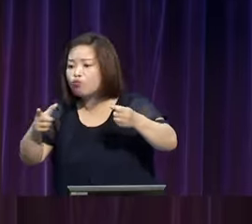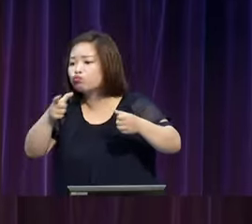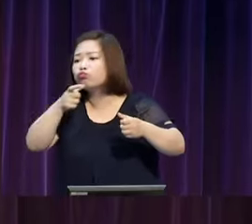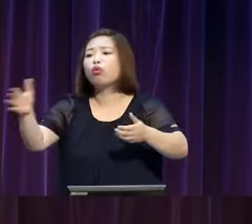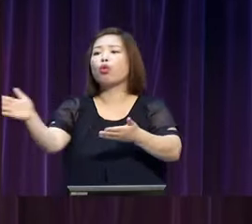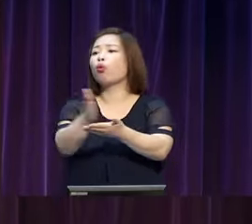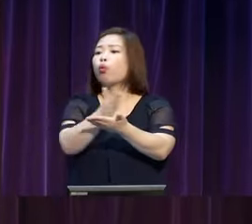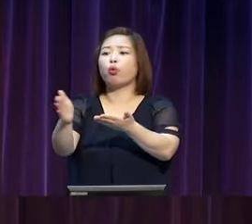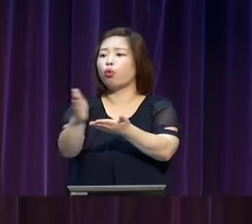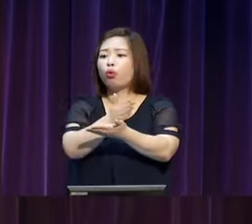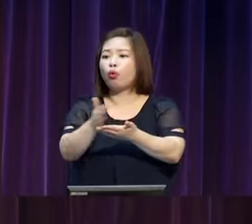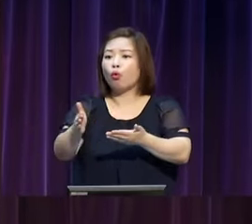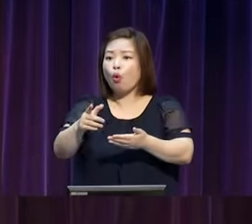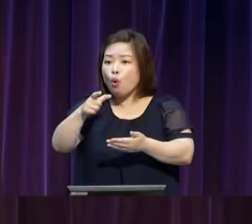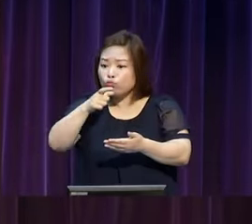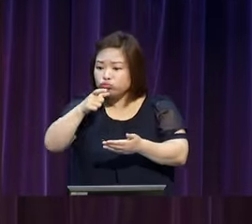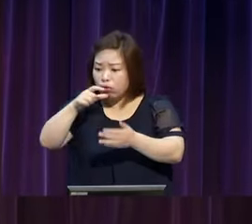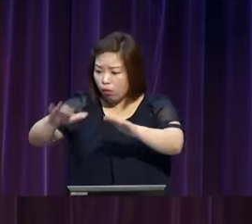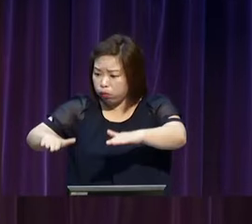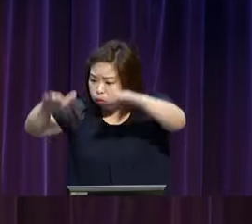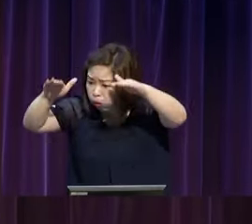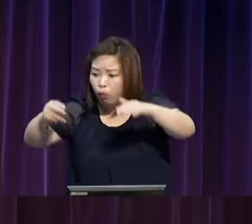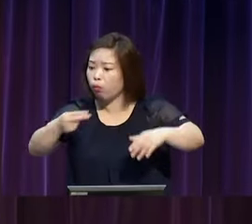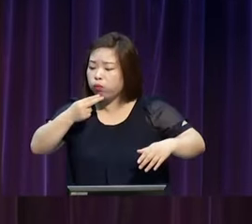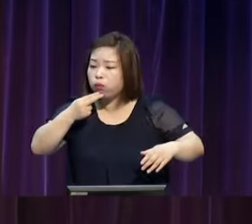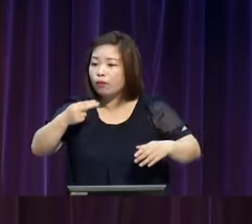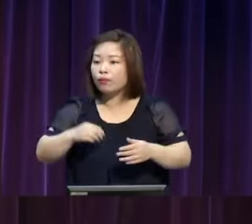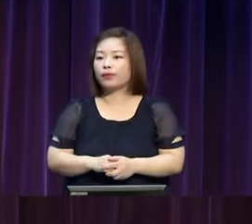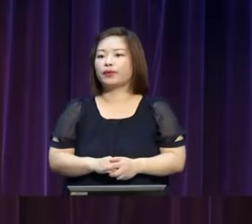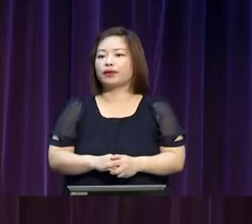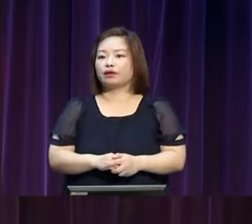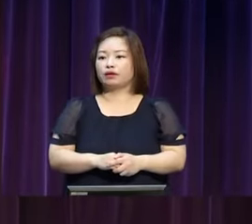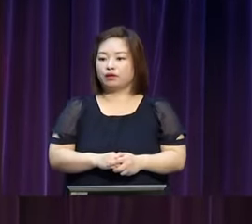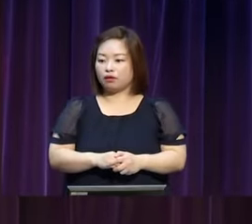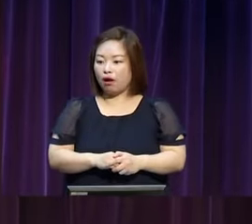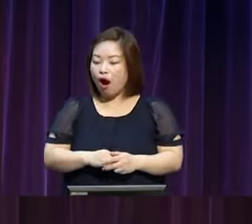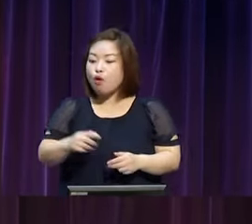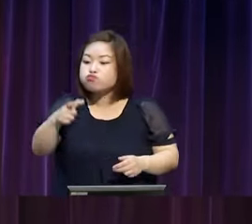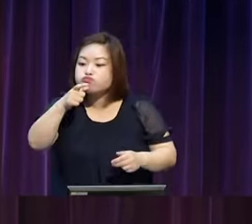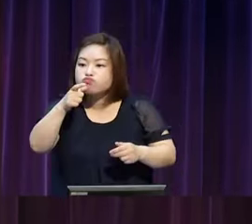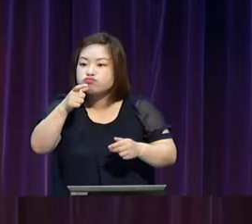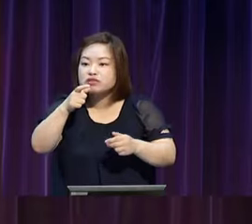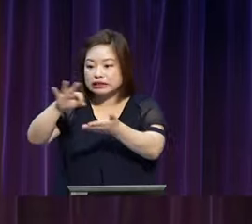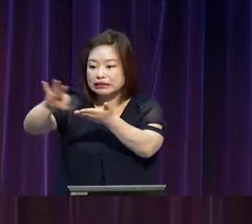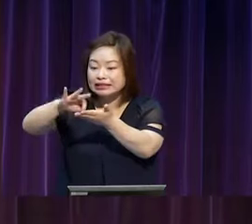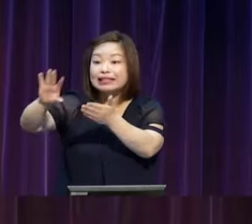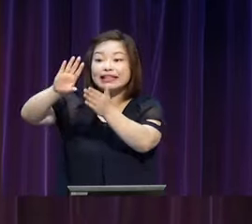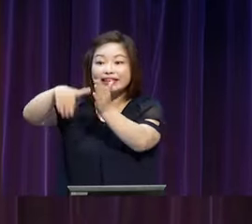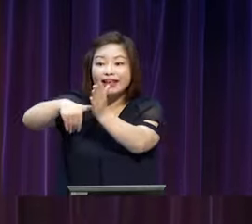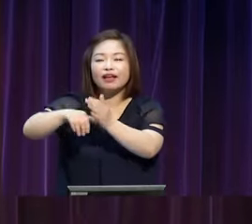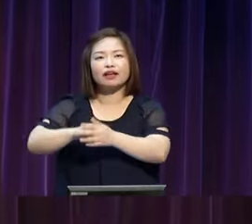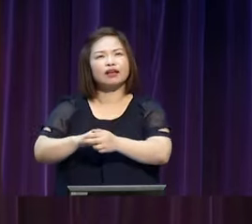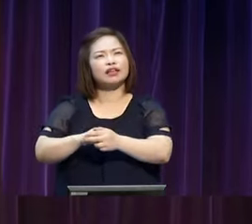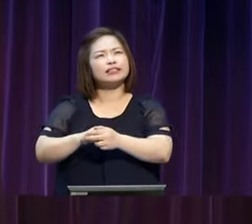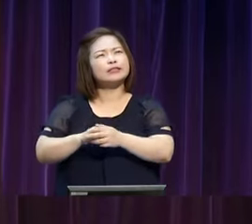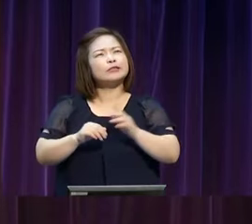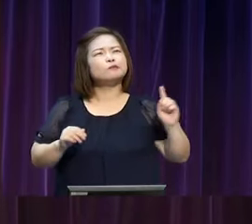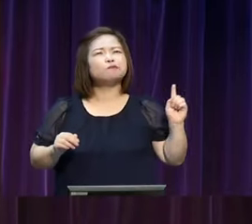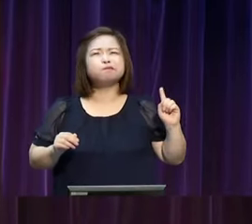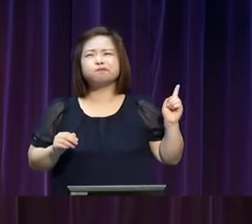물이 별로 없어요. 그러니까 물을 쓰는데 이런 그 뭐라고